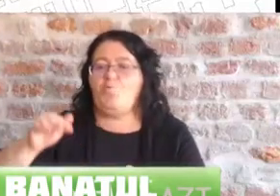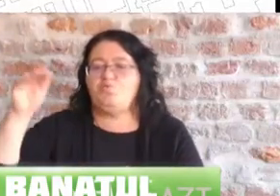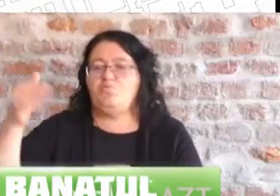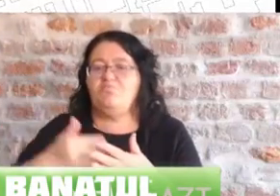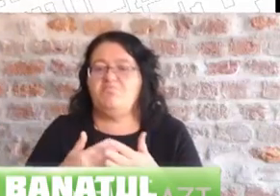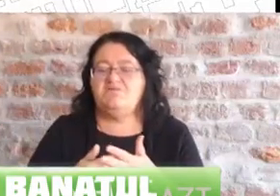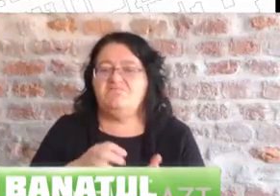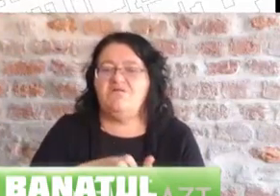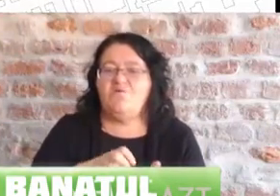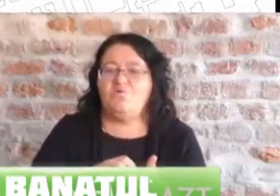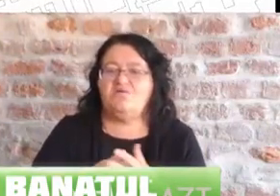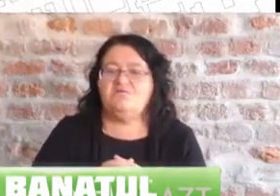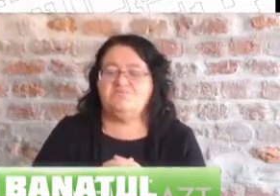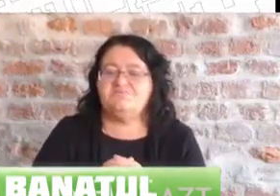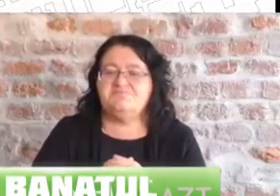servească drept